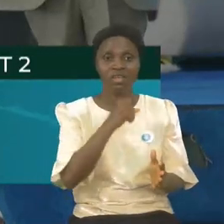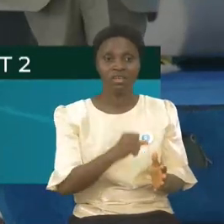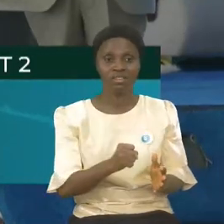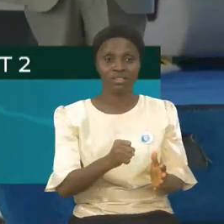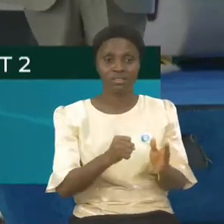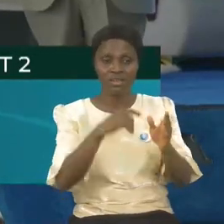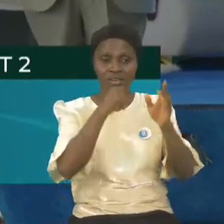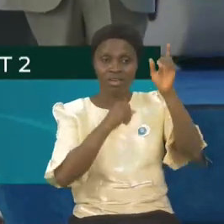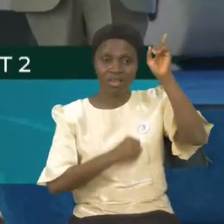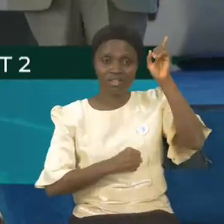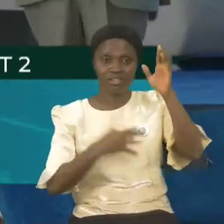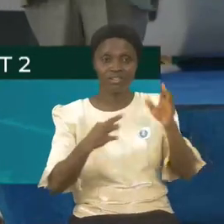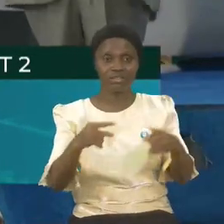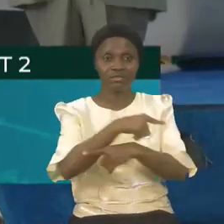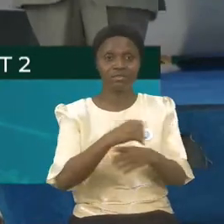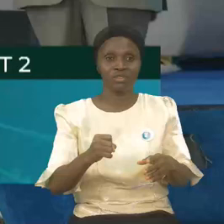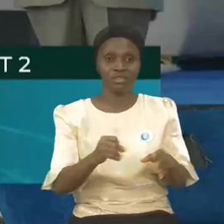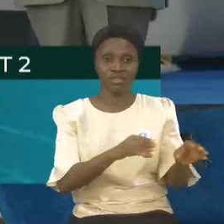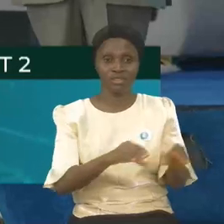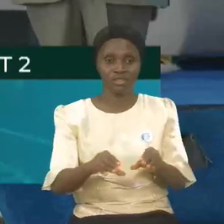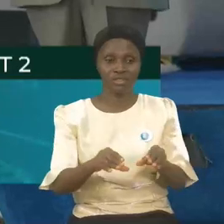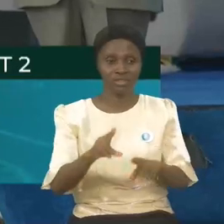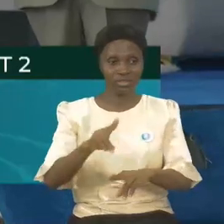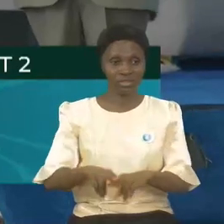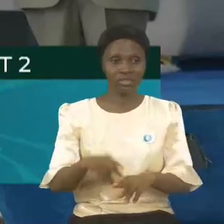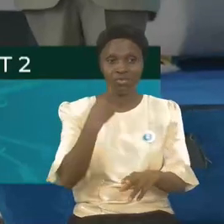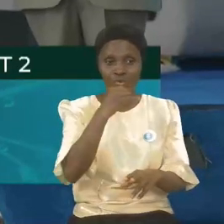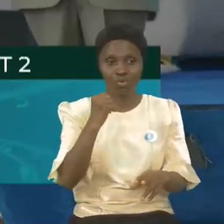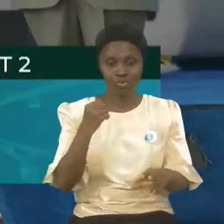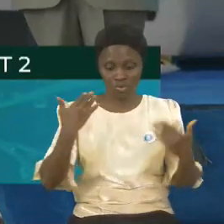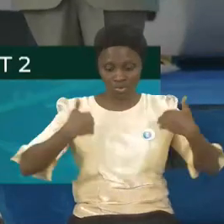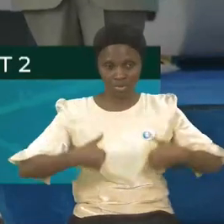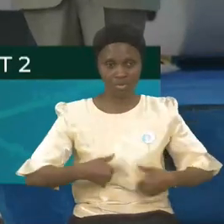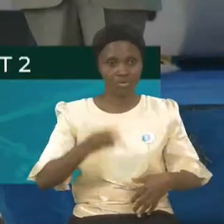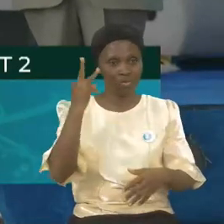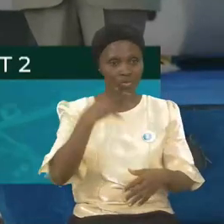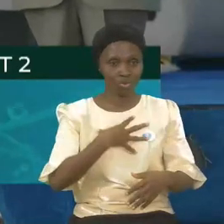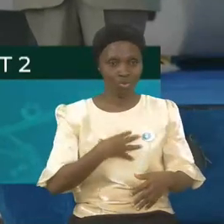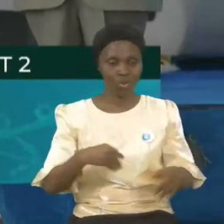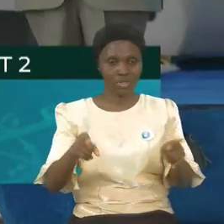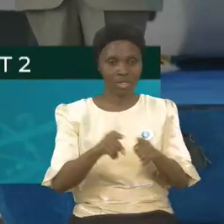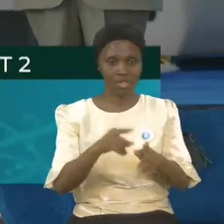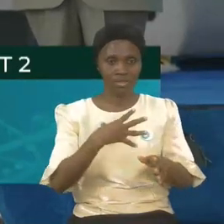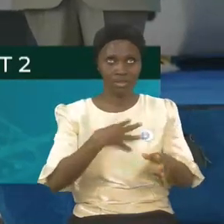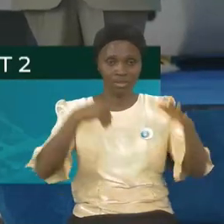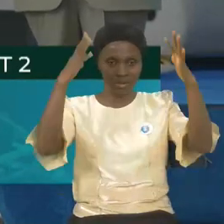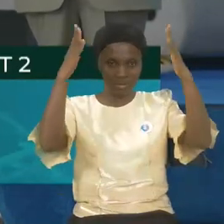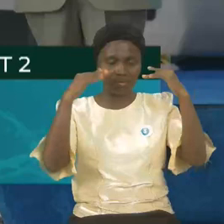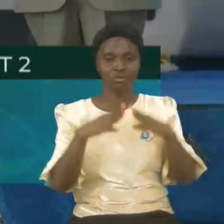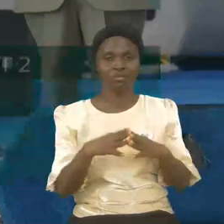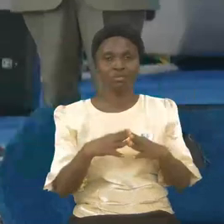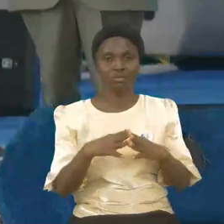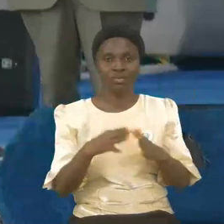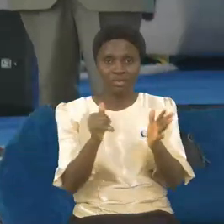pendant que l'on placeait des trônes et l'Ancien des Jours Sassy son vêtement était